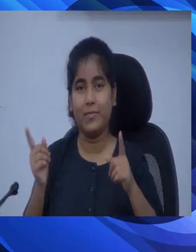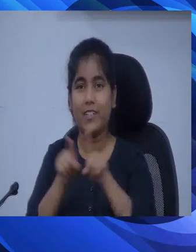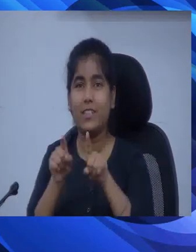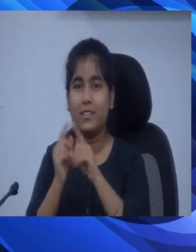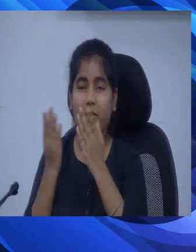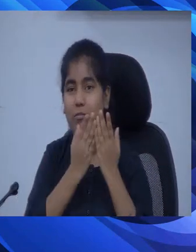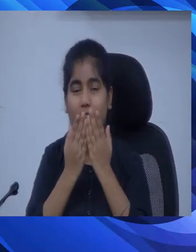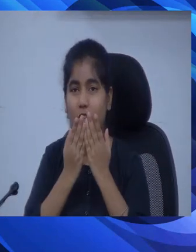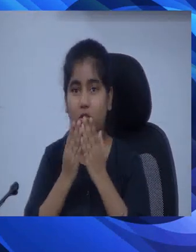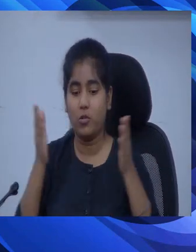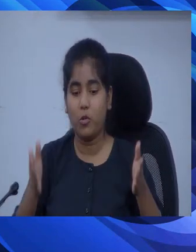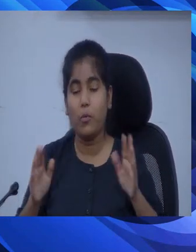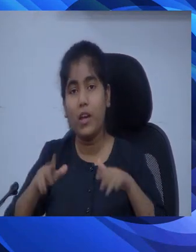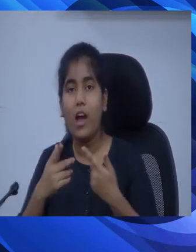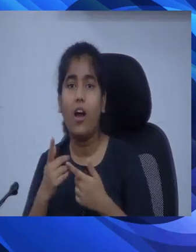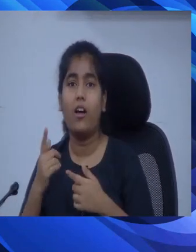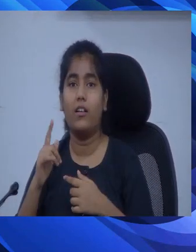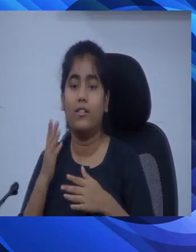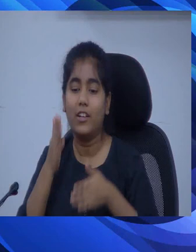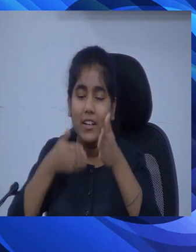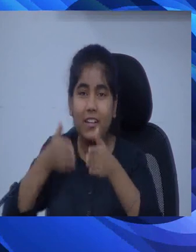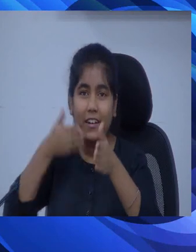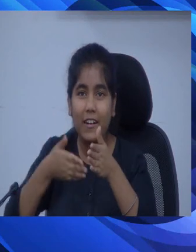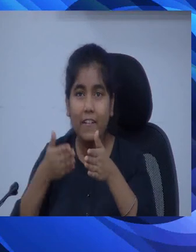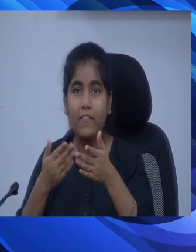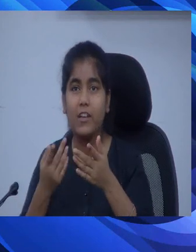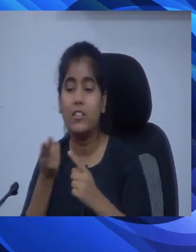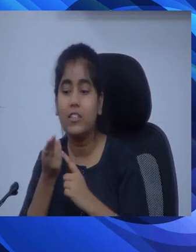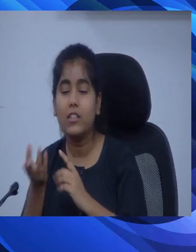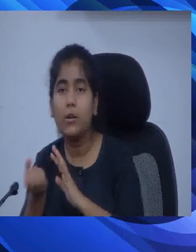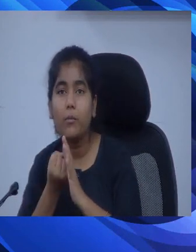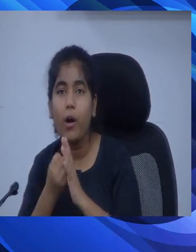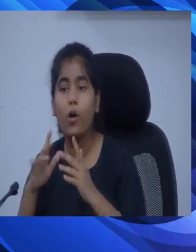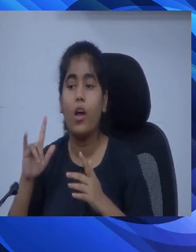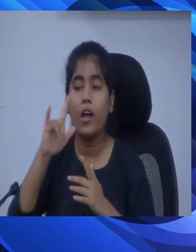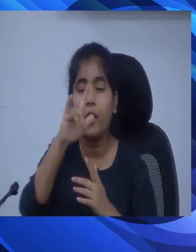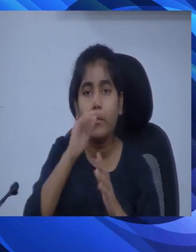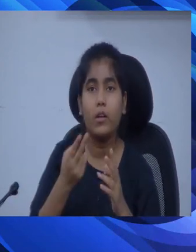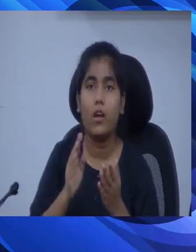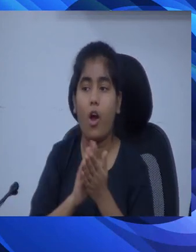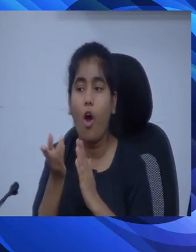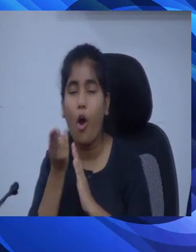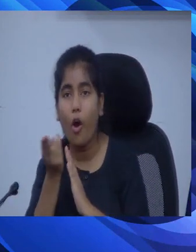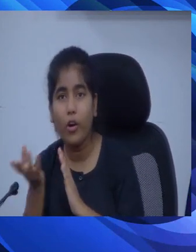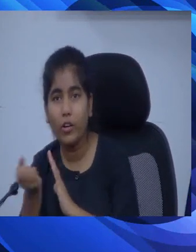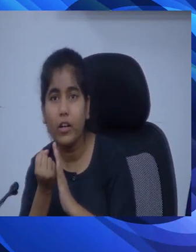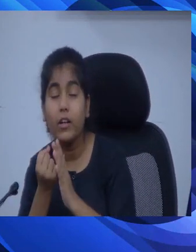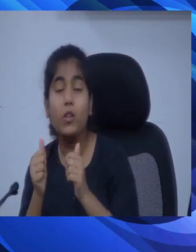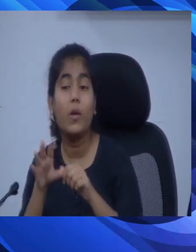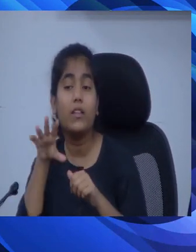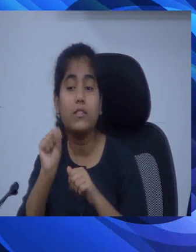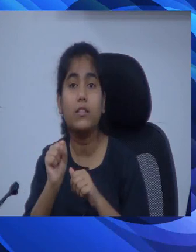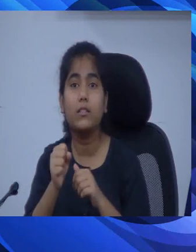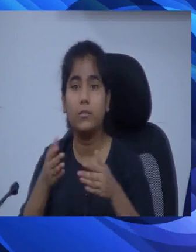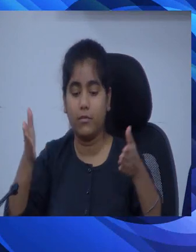एक्सेसिबल रिसेप्शन होनी चाहिए। आपने देखा होगा आपके स्कूल के काउंटर होते हैं, या आप रेलवे स्टेशन में जाते हैं जहाँ से आप टिकट लेते हैं, या आप किसी एयरपोर्ट में जाते हैं, या